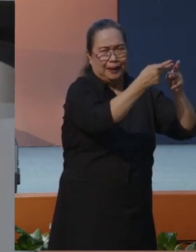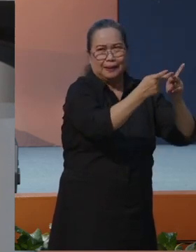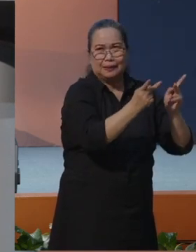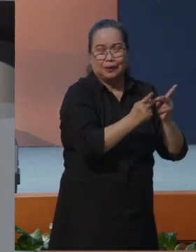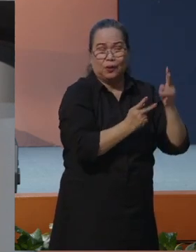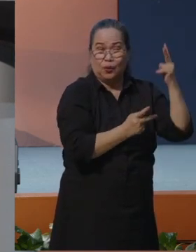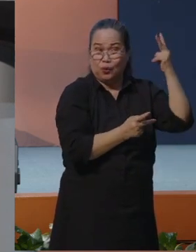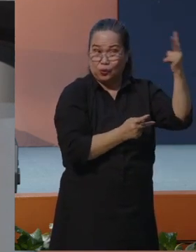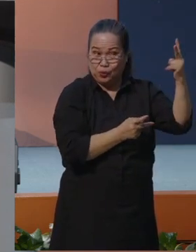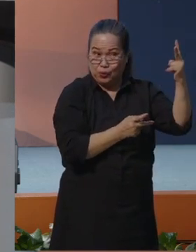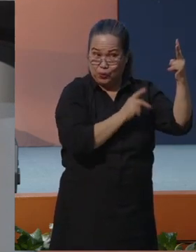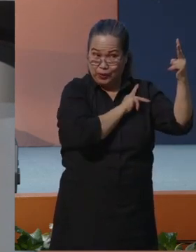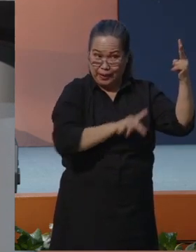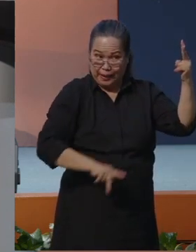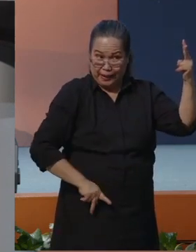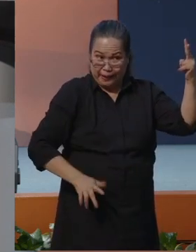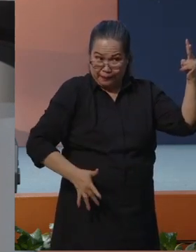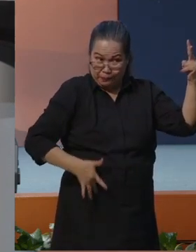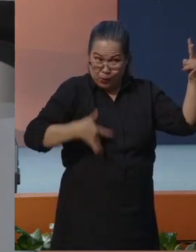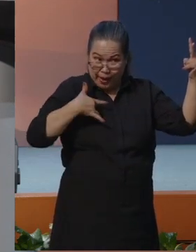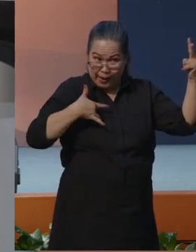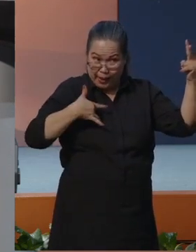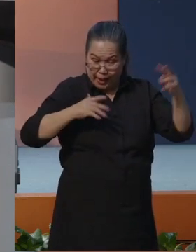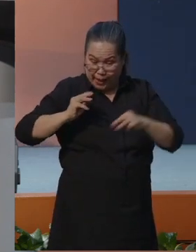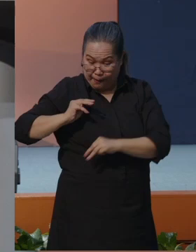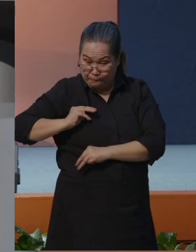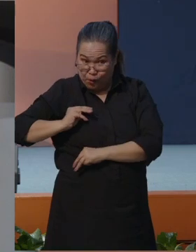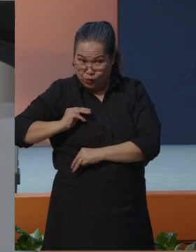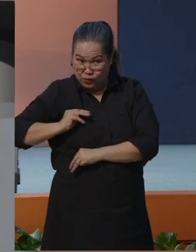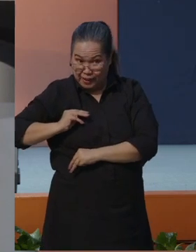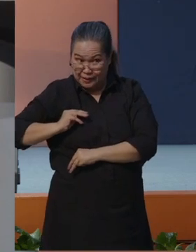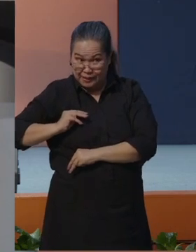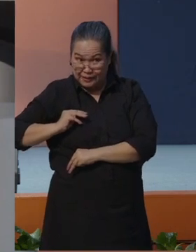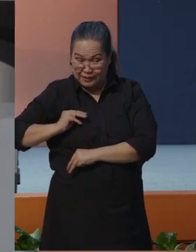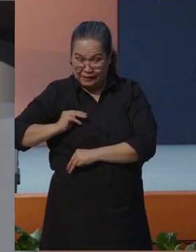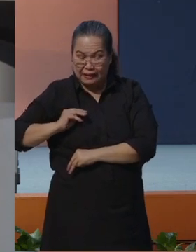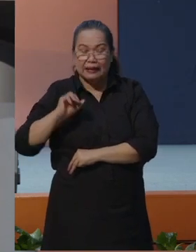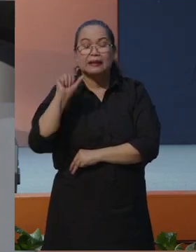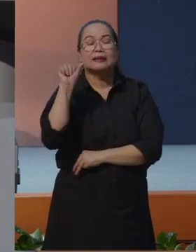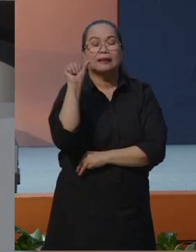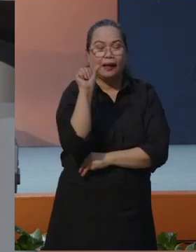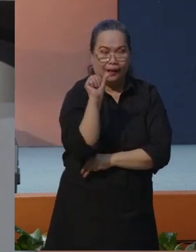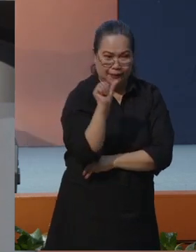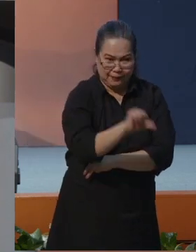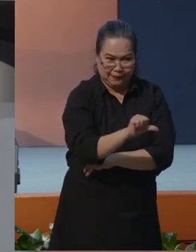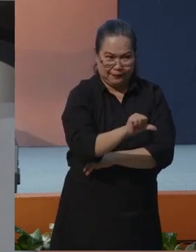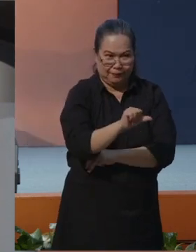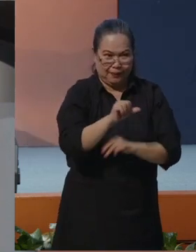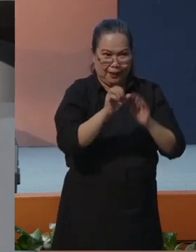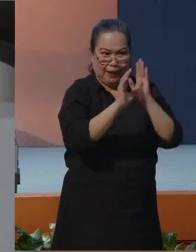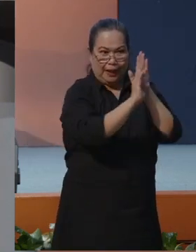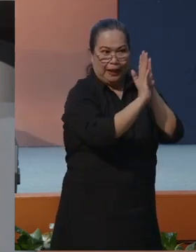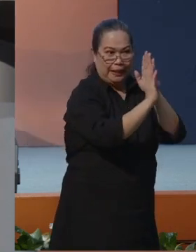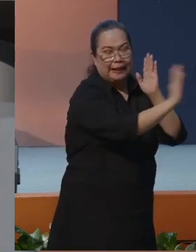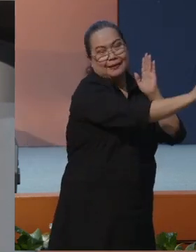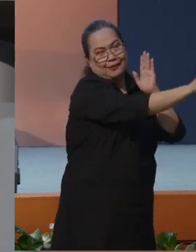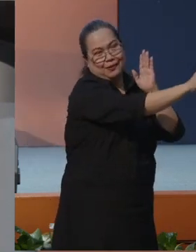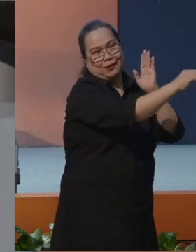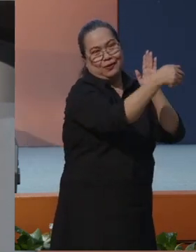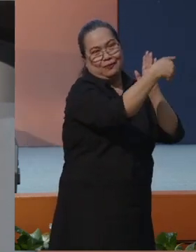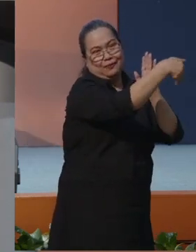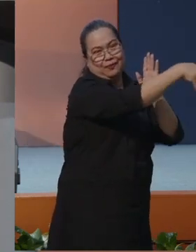dalawang hari na ito, buhay pa si Moses, tinalo na nila. Nasa eastern side